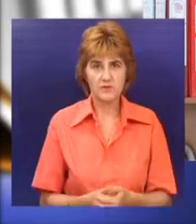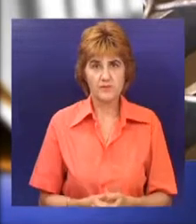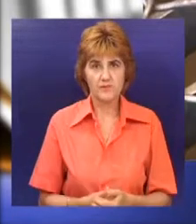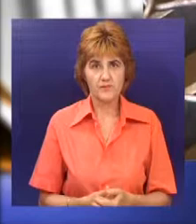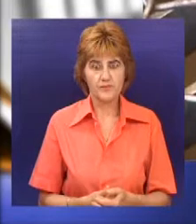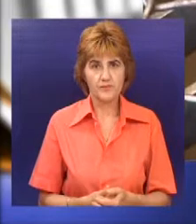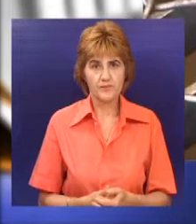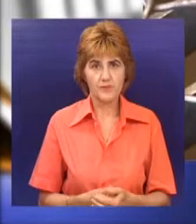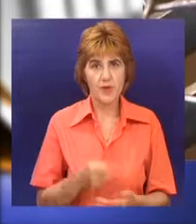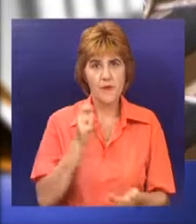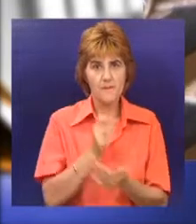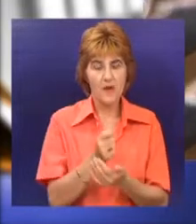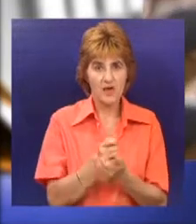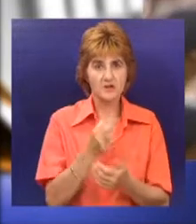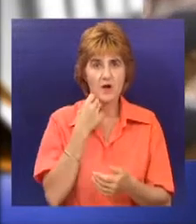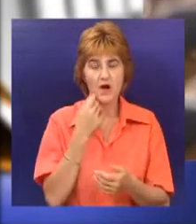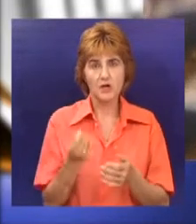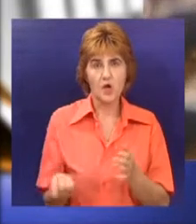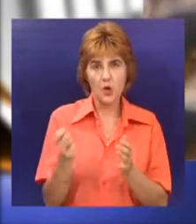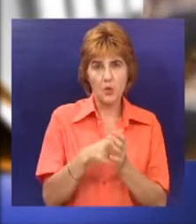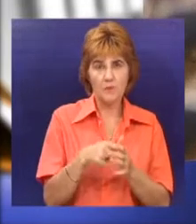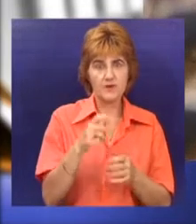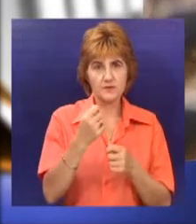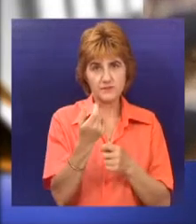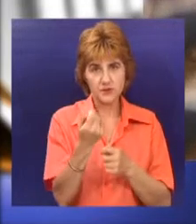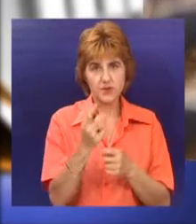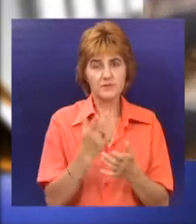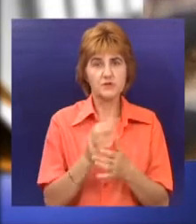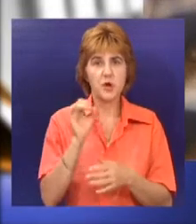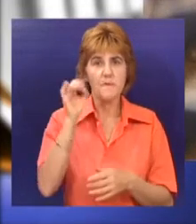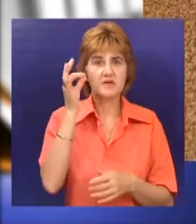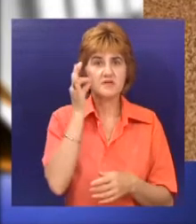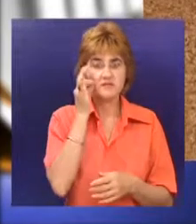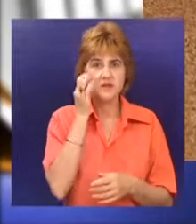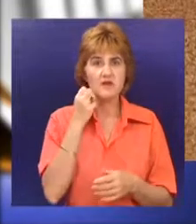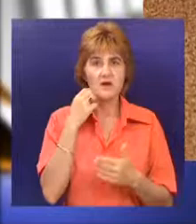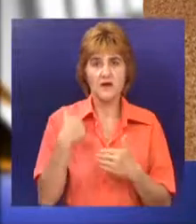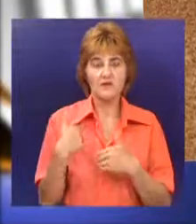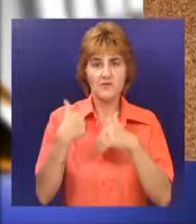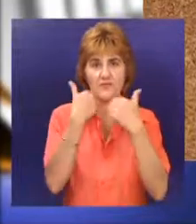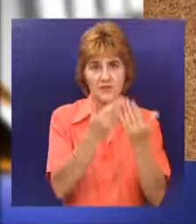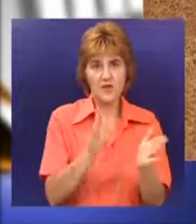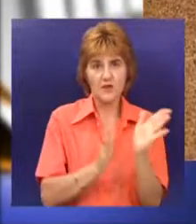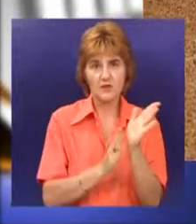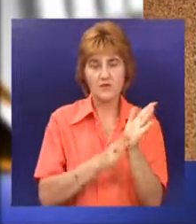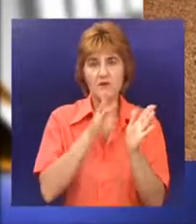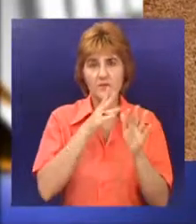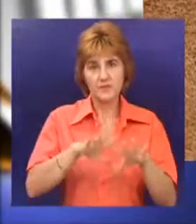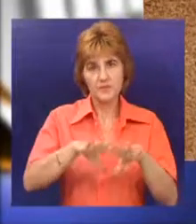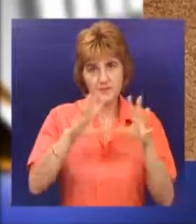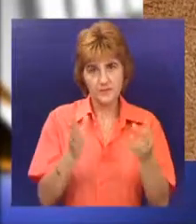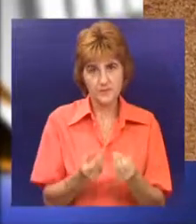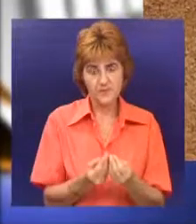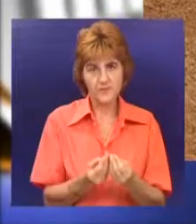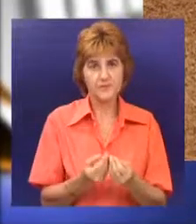ovoj situaciji. Plaćanje kupljene pšenice izvršit će se u roku od 15 dana od dana dostavljanja kompletne dokumentacije. U